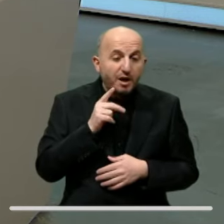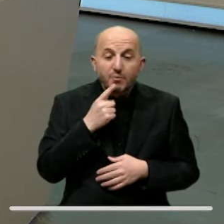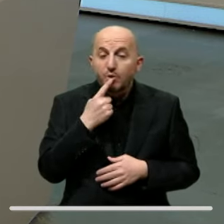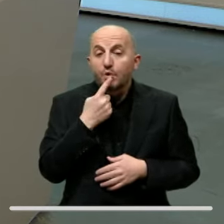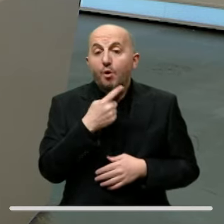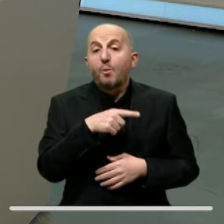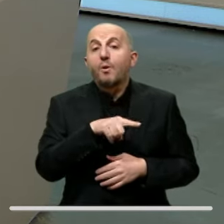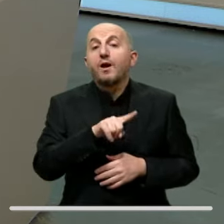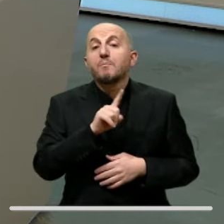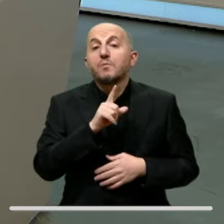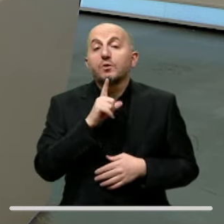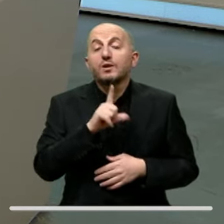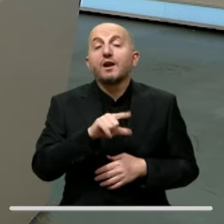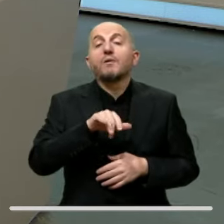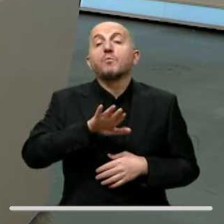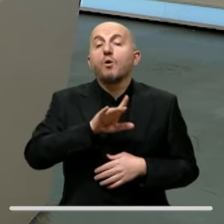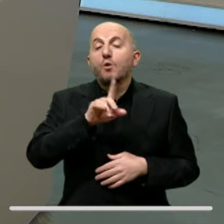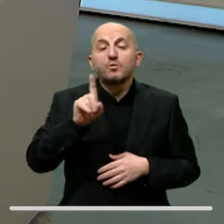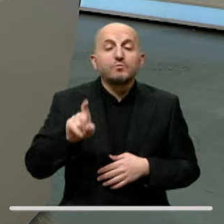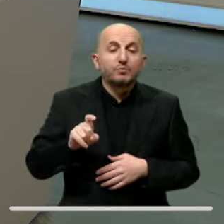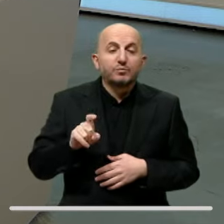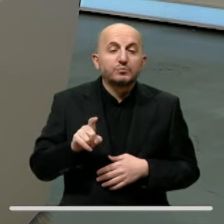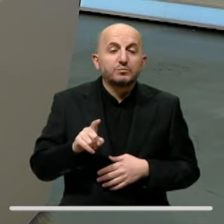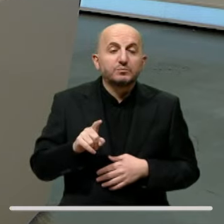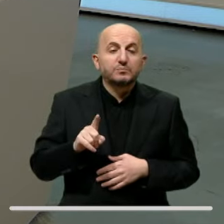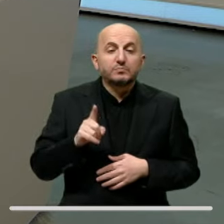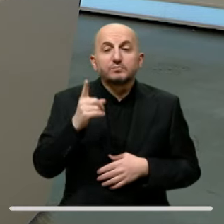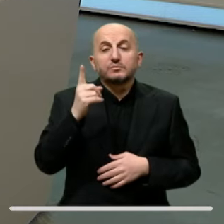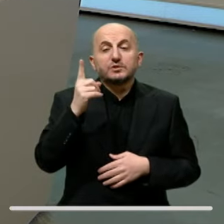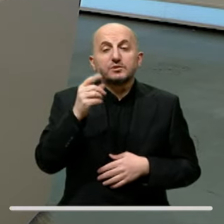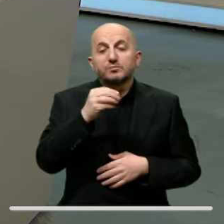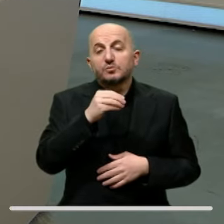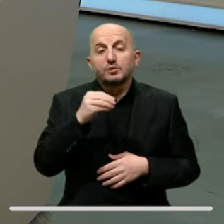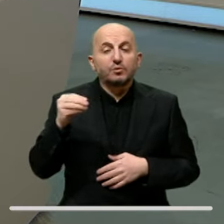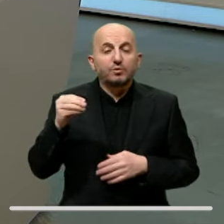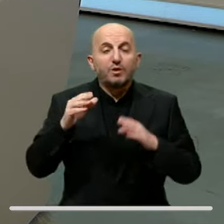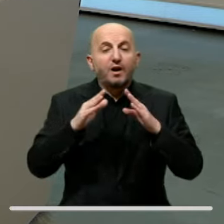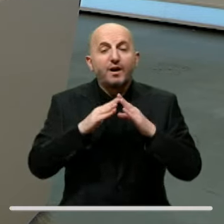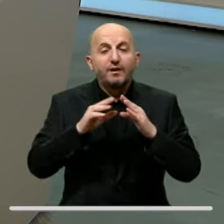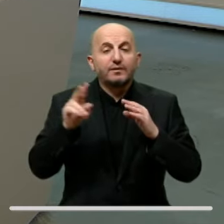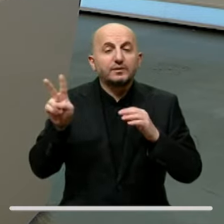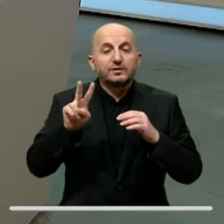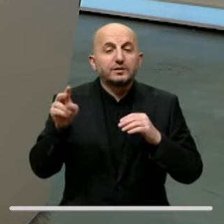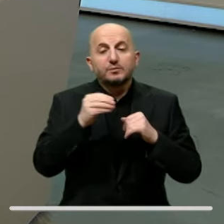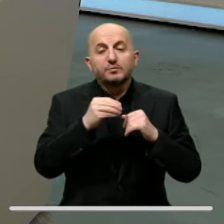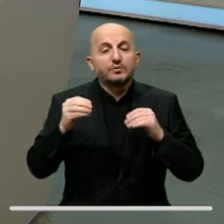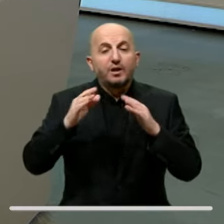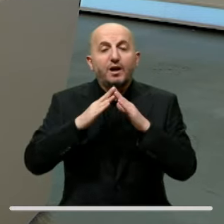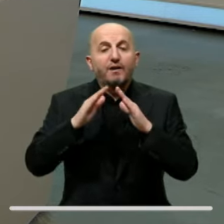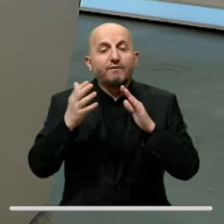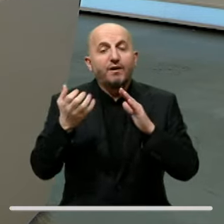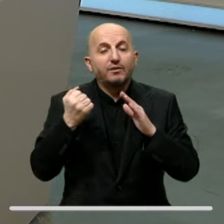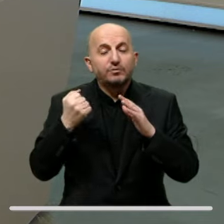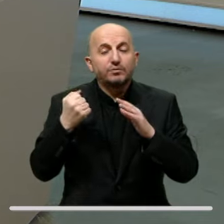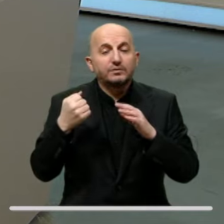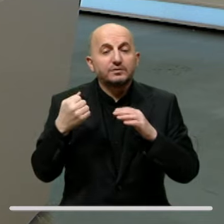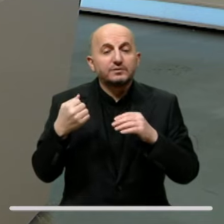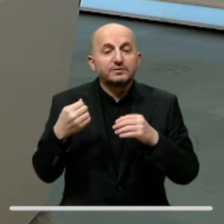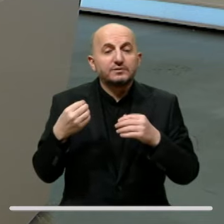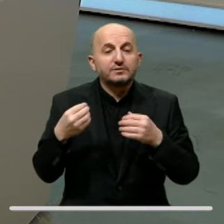mu? Söylenmesi gerekmiyor mu? 1 milyonluk ev varken 20 milyona ev alıyor. Yerli arabamız